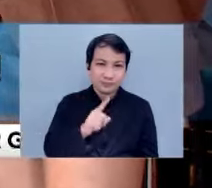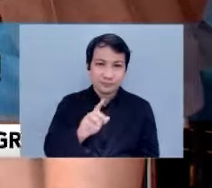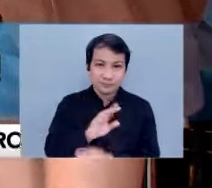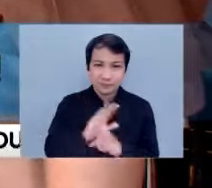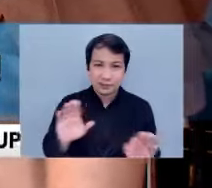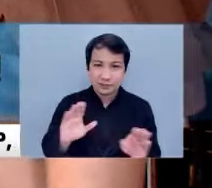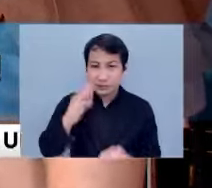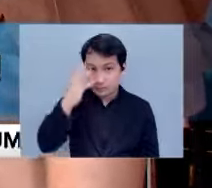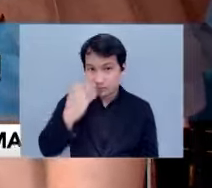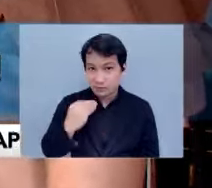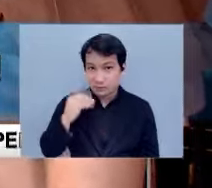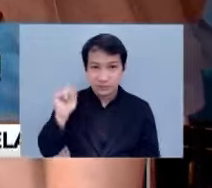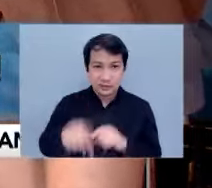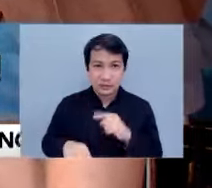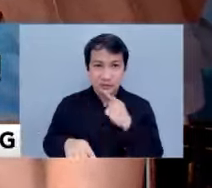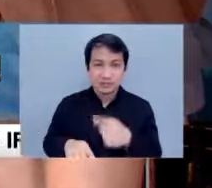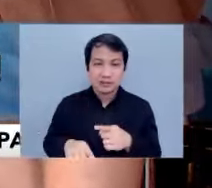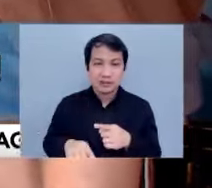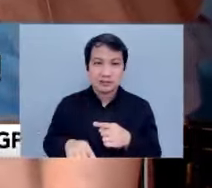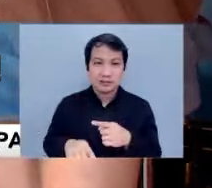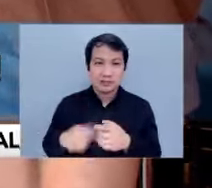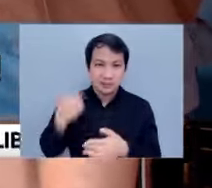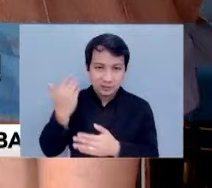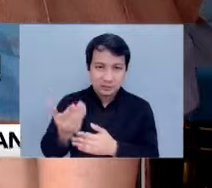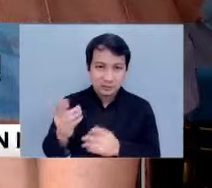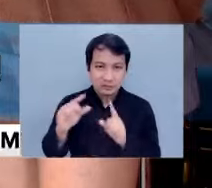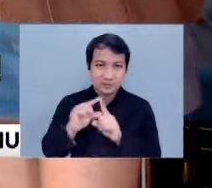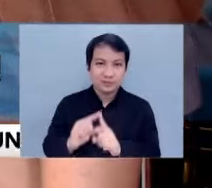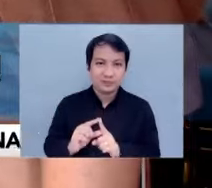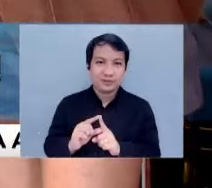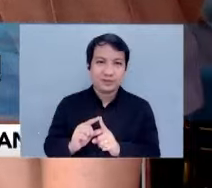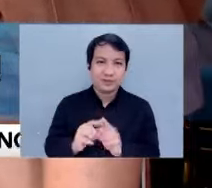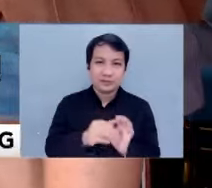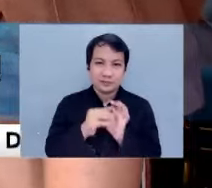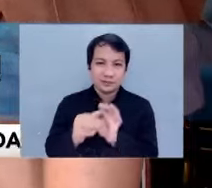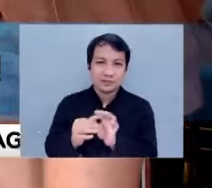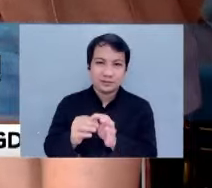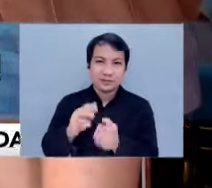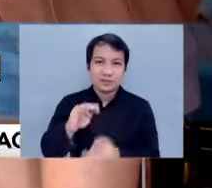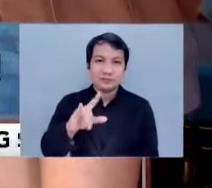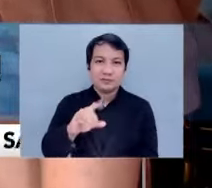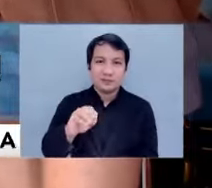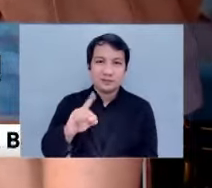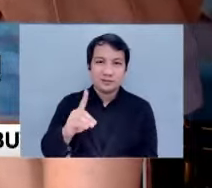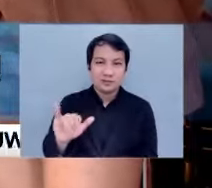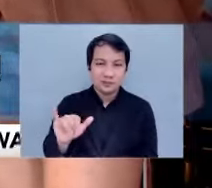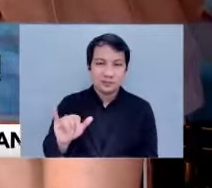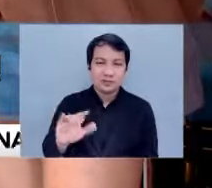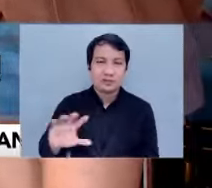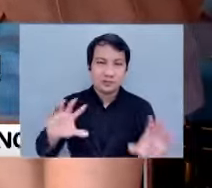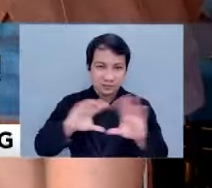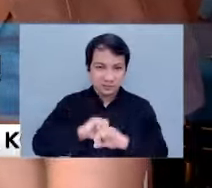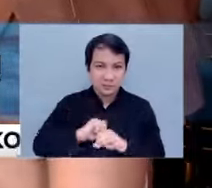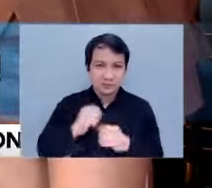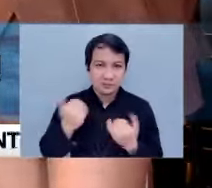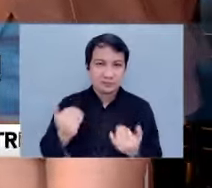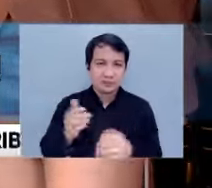tapos dumarating lang talaga yung mga words, tsaka yung melody. Tapos natapos yung kanta nung may araw na, mga